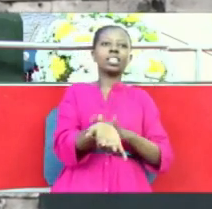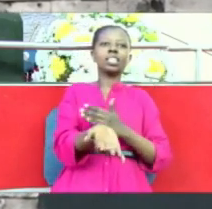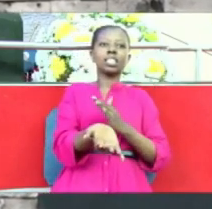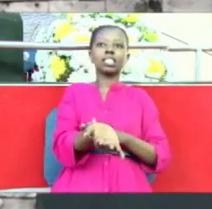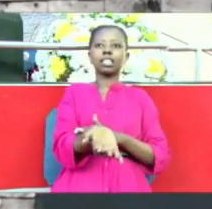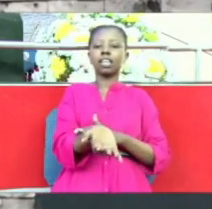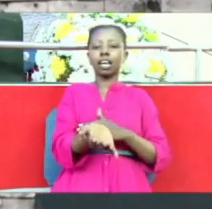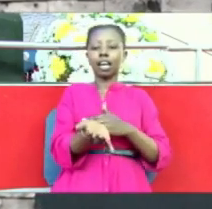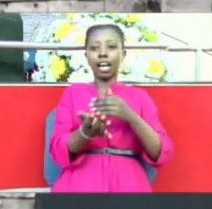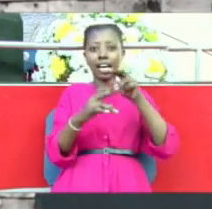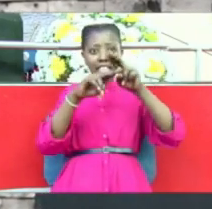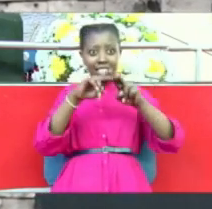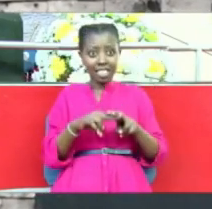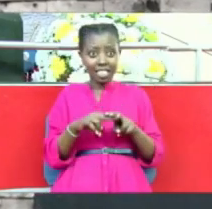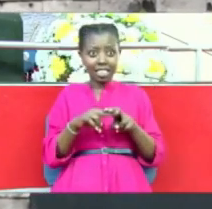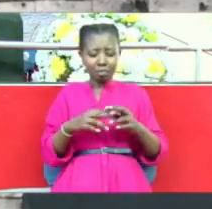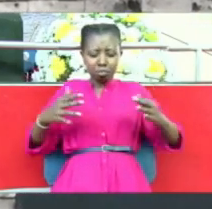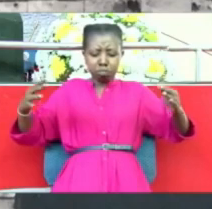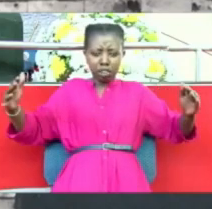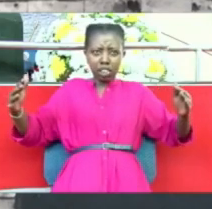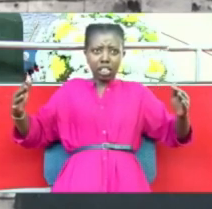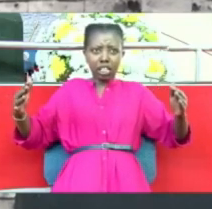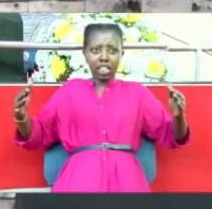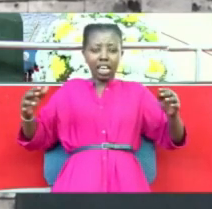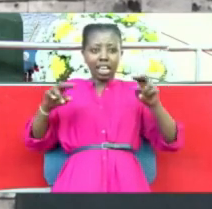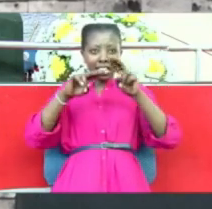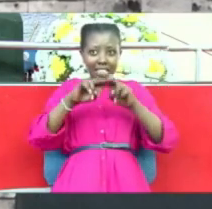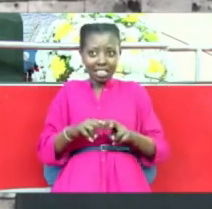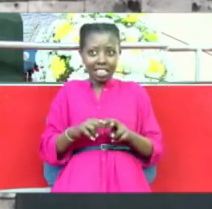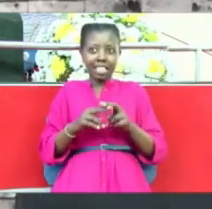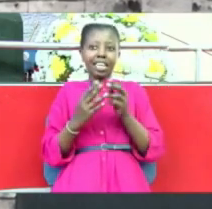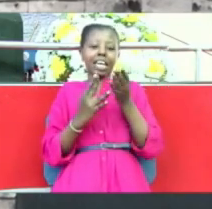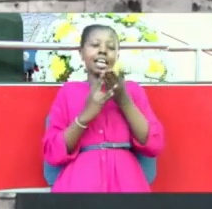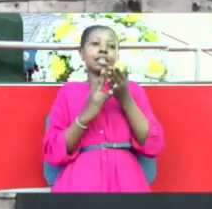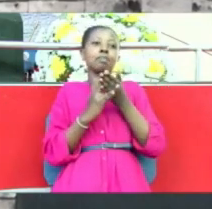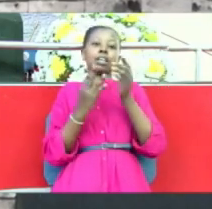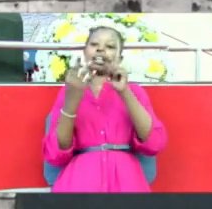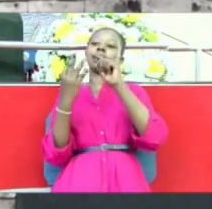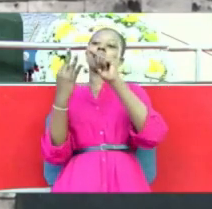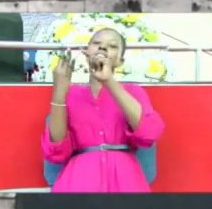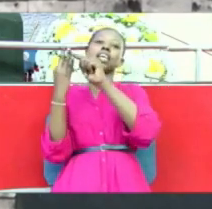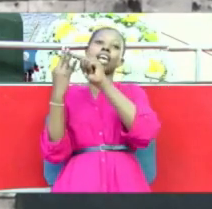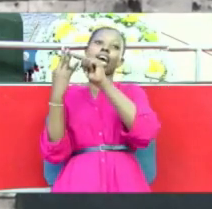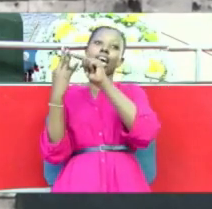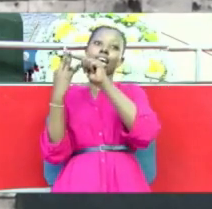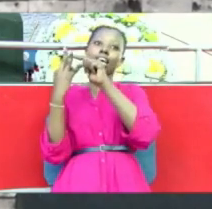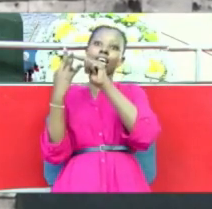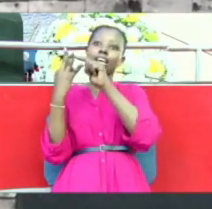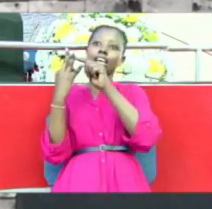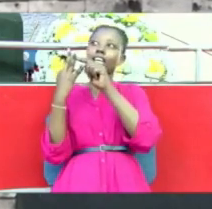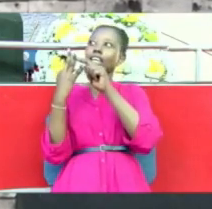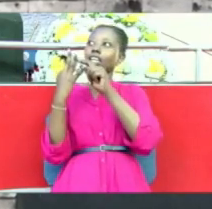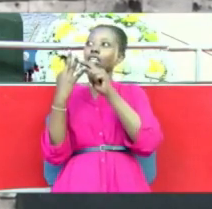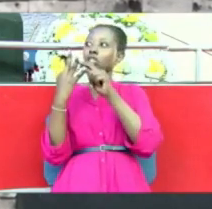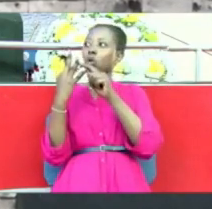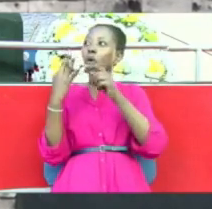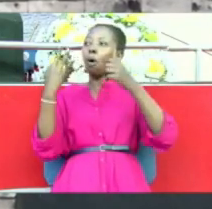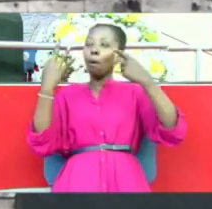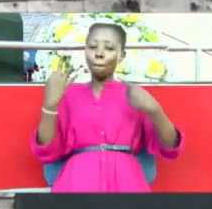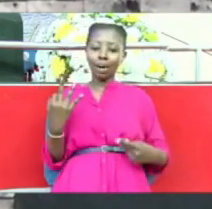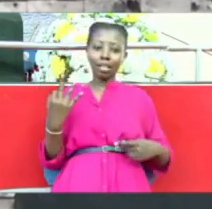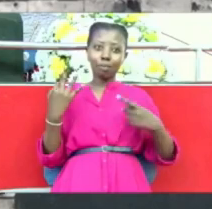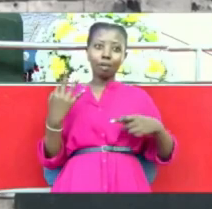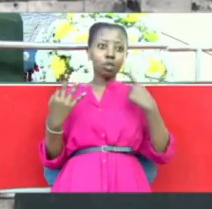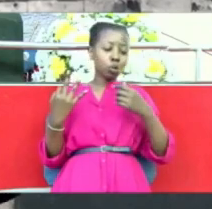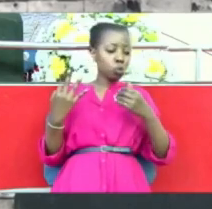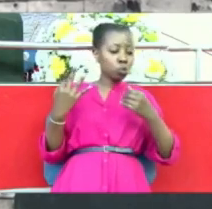unajua katikati ndio unaweza weka mikono yako pande zote mbili. Wa mwisho